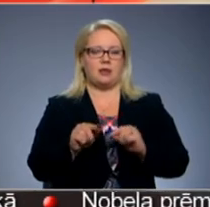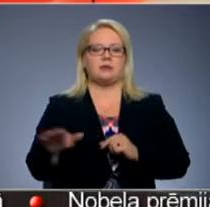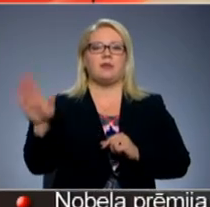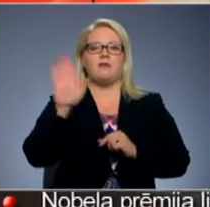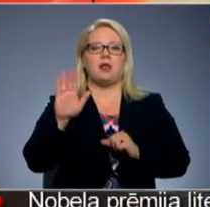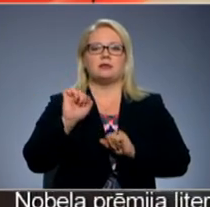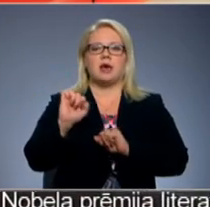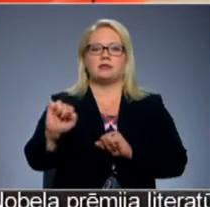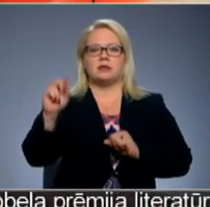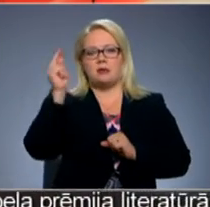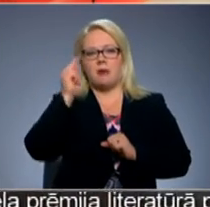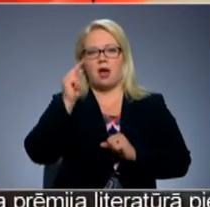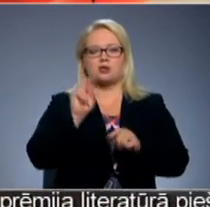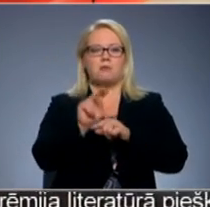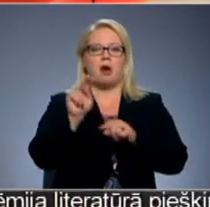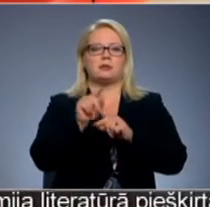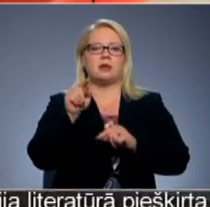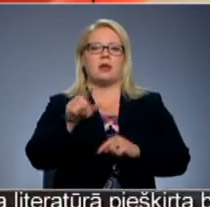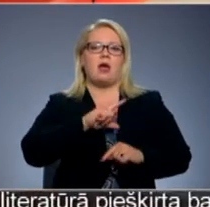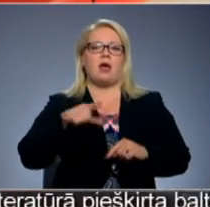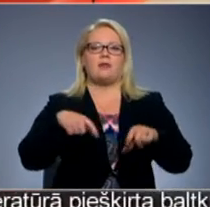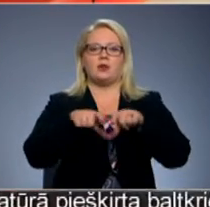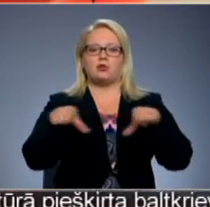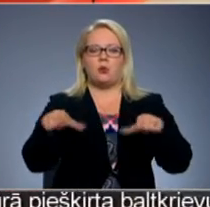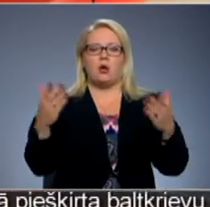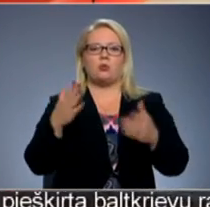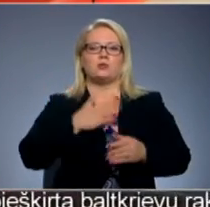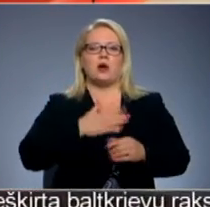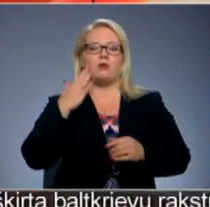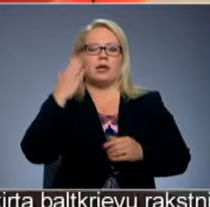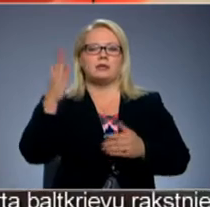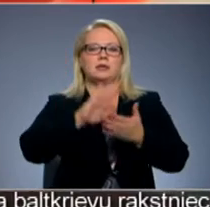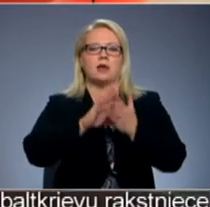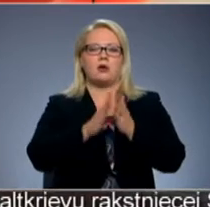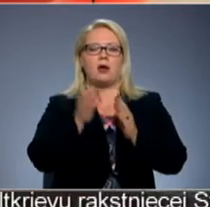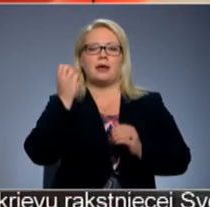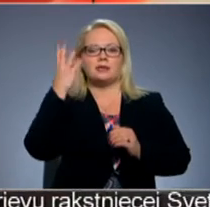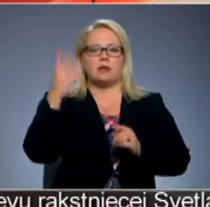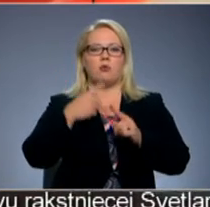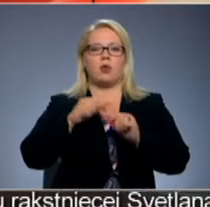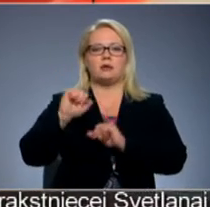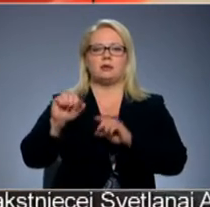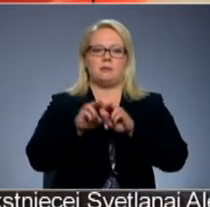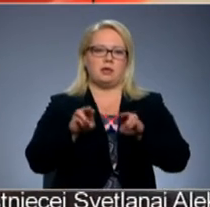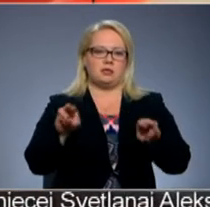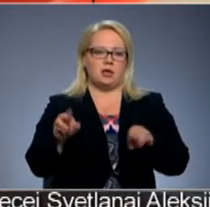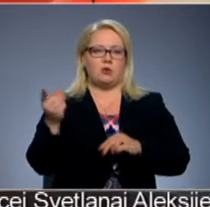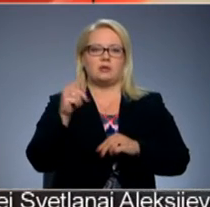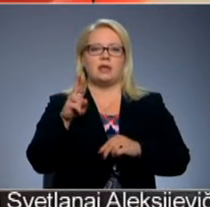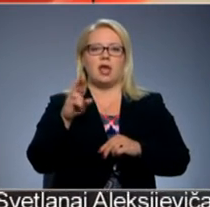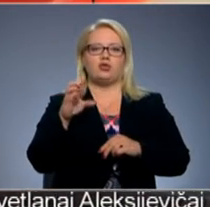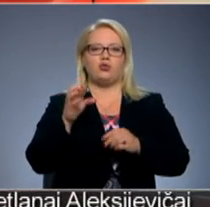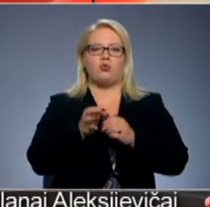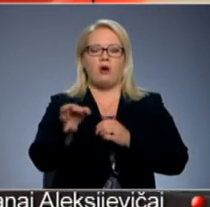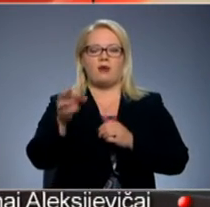Valsts aizsardzības mācību māca tajās Latvijas skolās, kuras savu ieceru saskaņojuši ar Izglītības un aizsardzības ministriju. Strenča